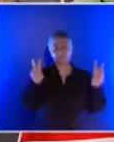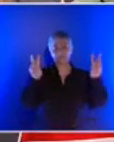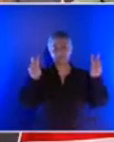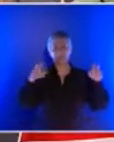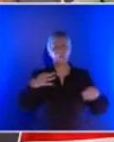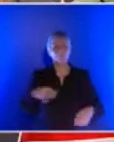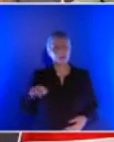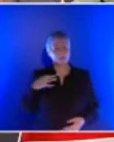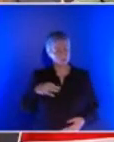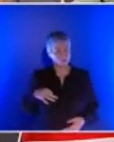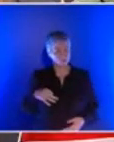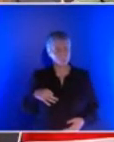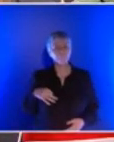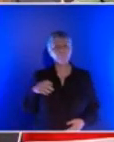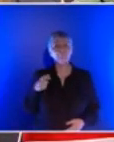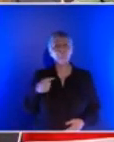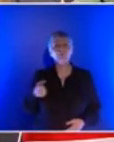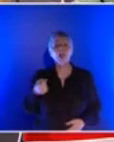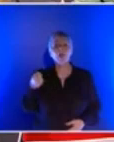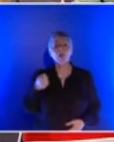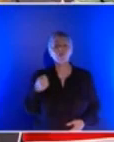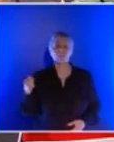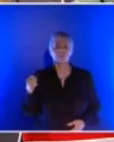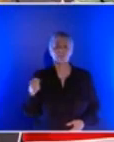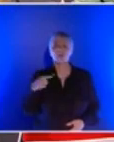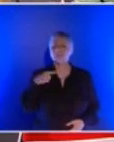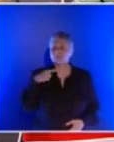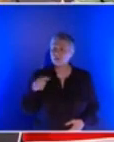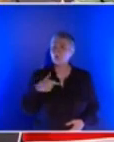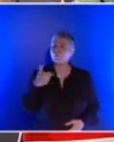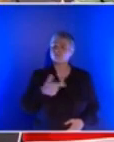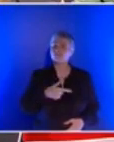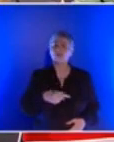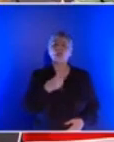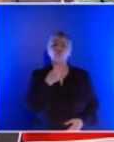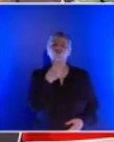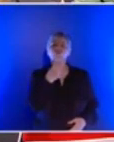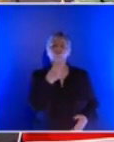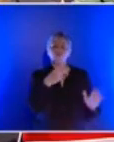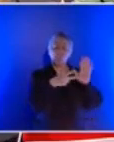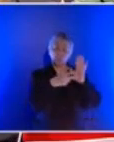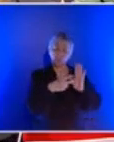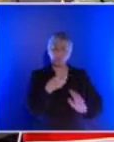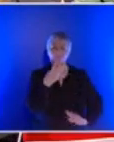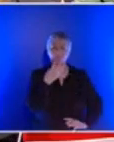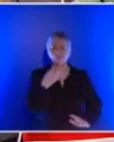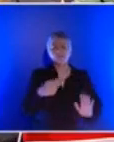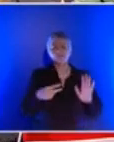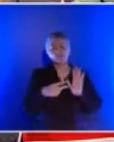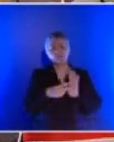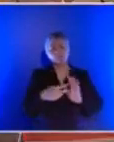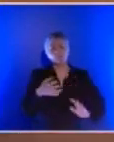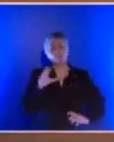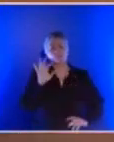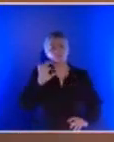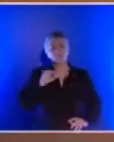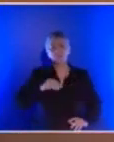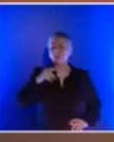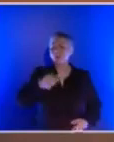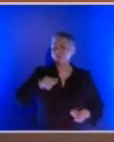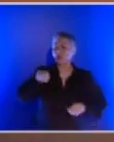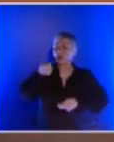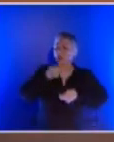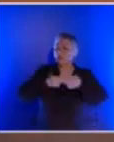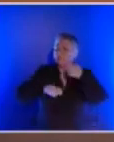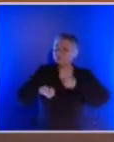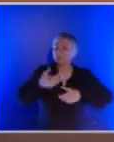πετύχουμε τους στόχους του 2030 και του 2050 με τις αγορές. Ιδιωτικές επενδύσεις και αγορές. Και όπου δεν το